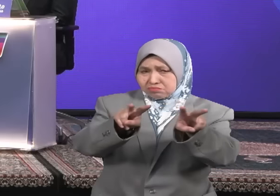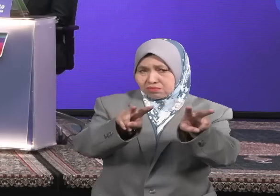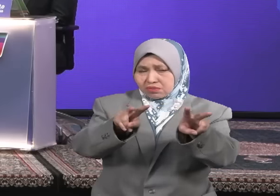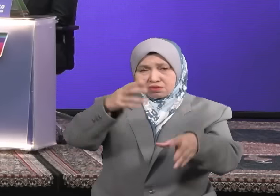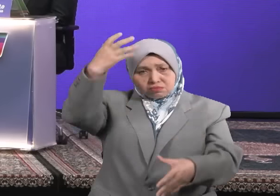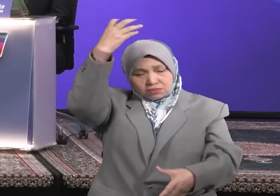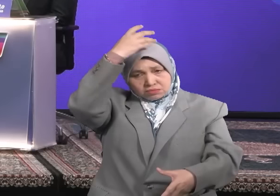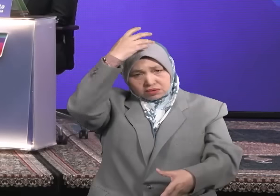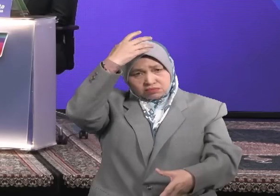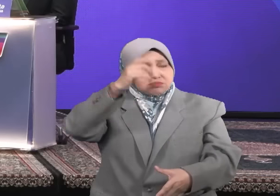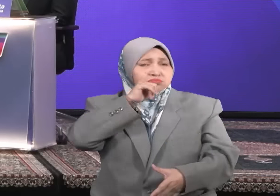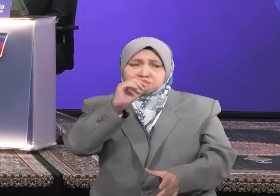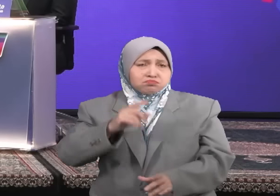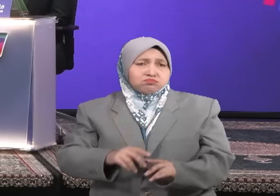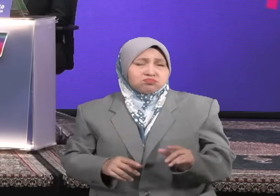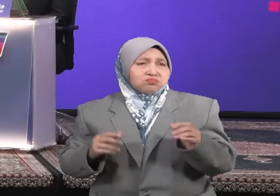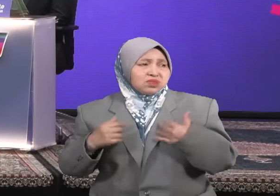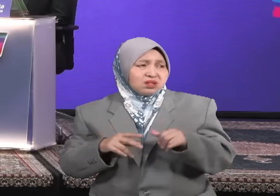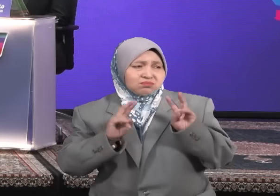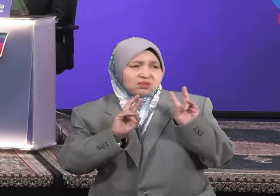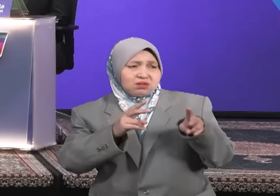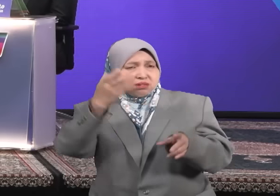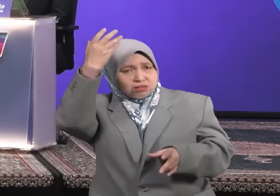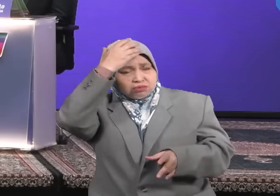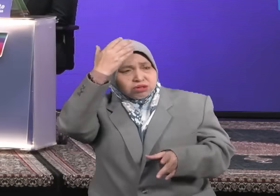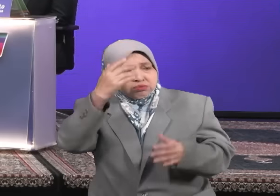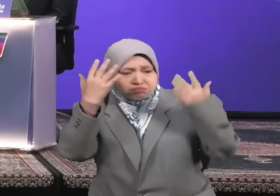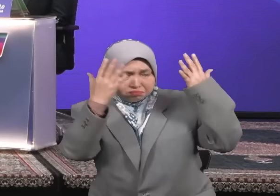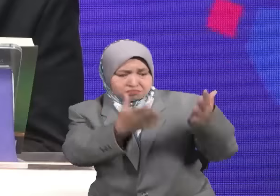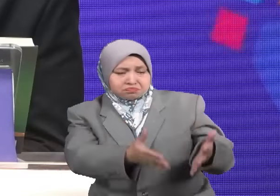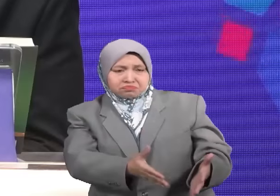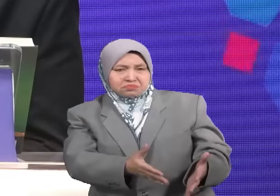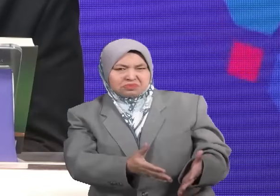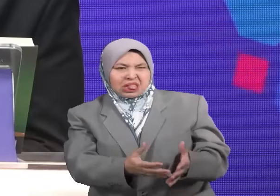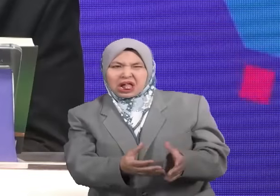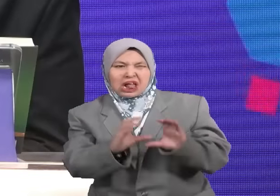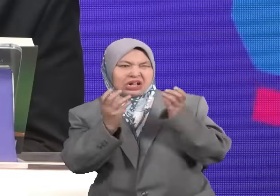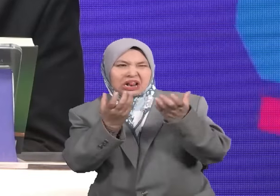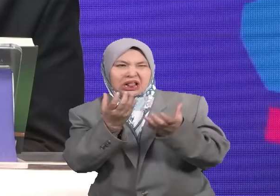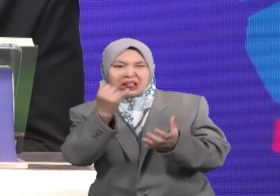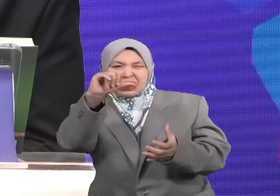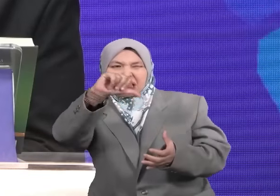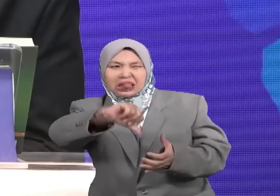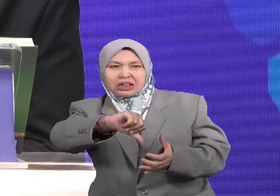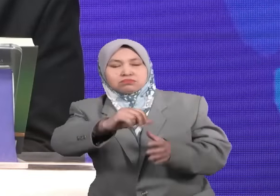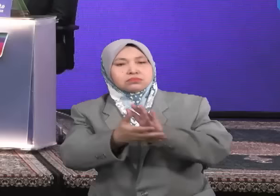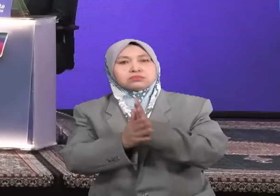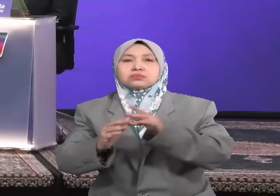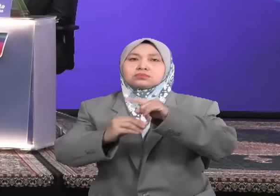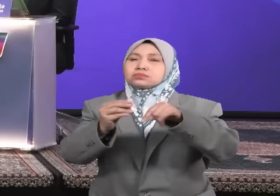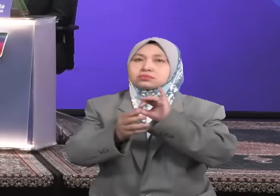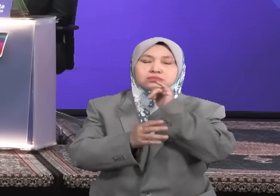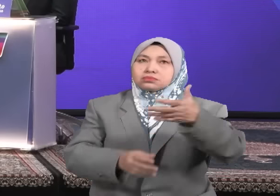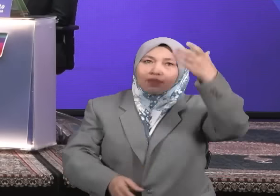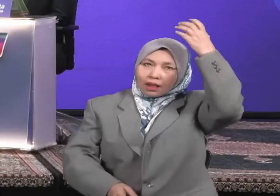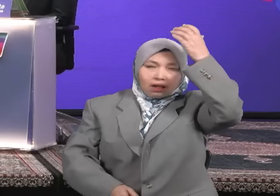kopiah, orang ni tak pakai kopiah, ya, dia rasa macam, oh, pakai kopiah, pakai ini tak kelas, ya. Perkara-perkara tersebut bukan kerana kopiah